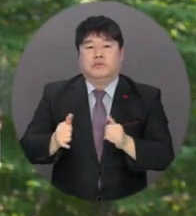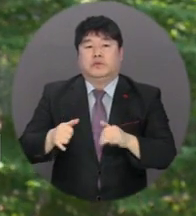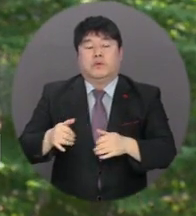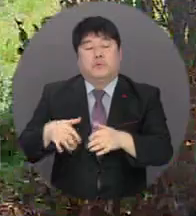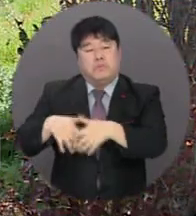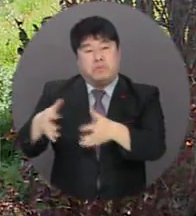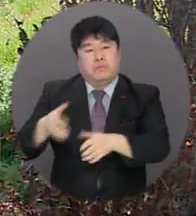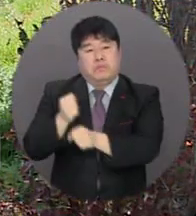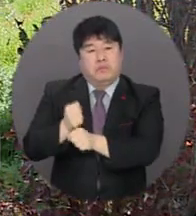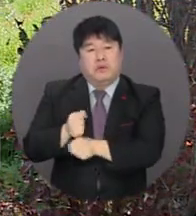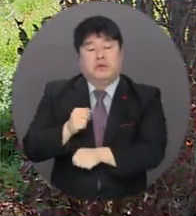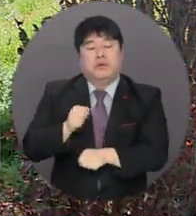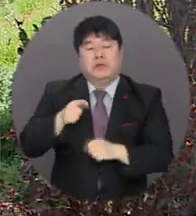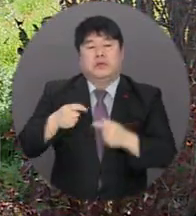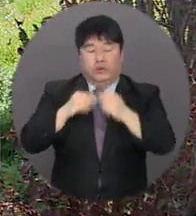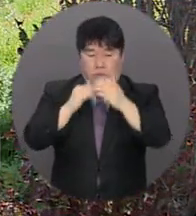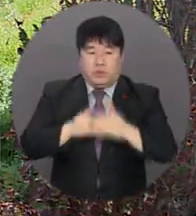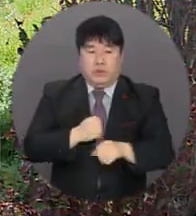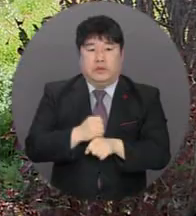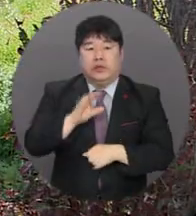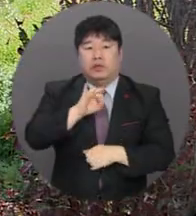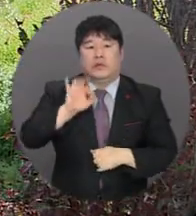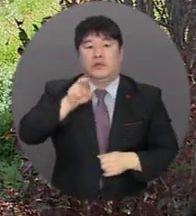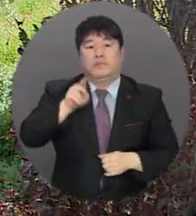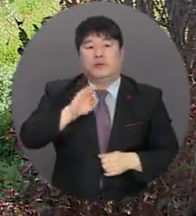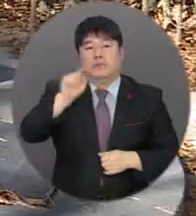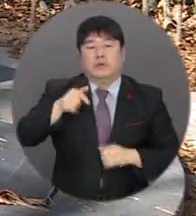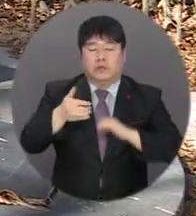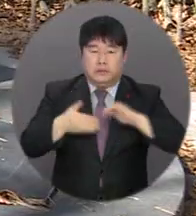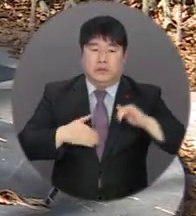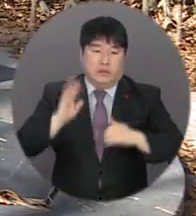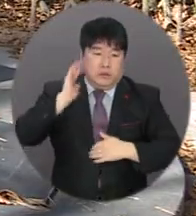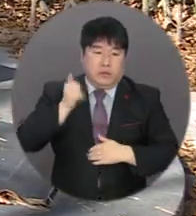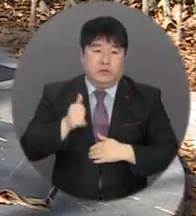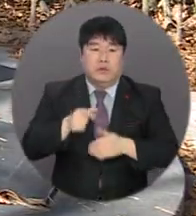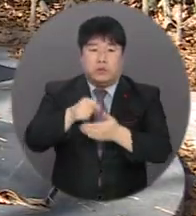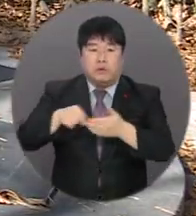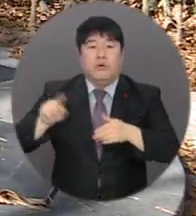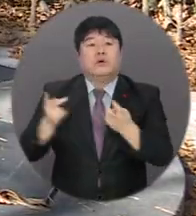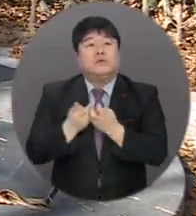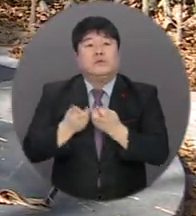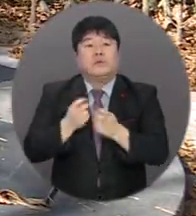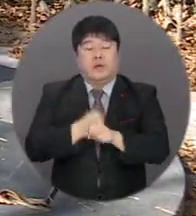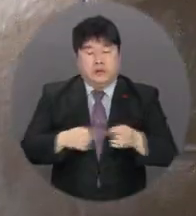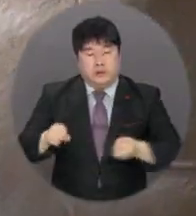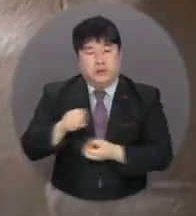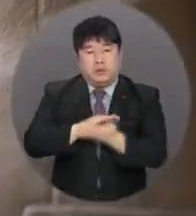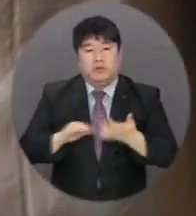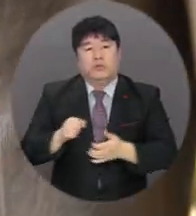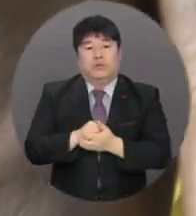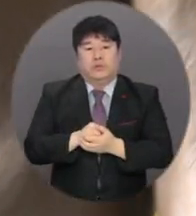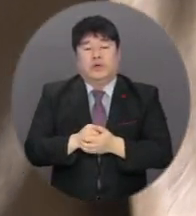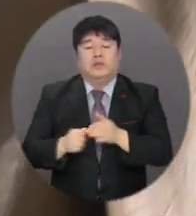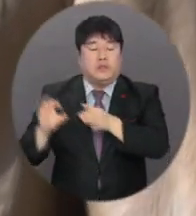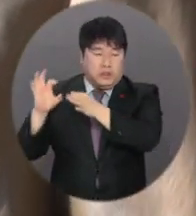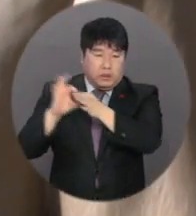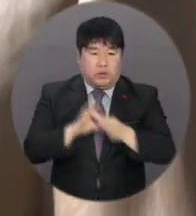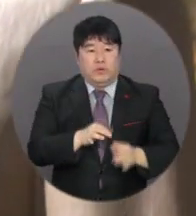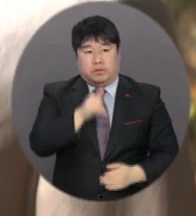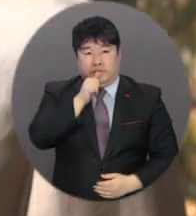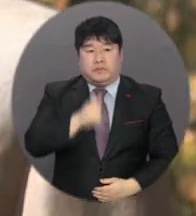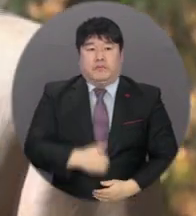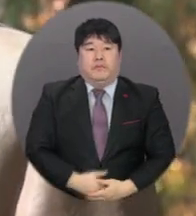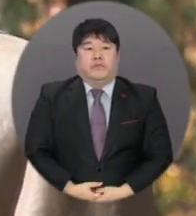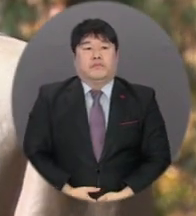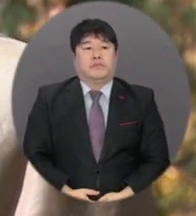이 과정에서 그럼 이명박 등 다른 전직 대통령들의 기록은 어떻게 할지 논란의 불씨는 여전합니다. MBC